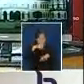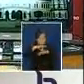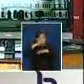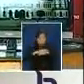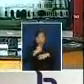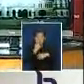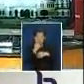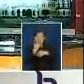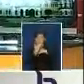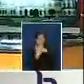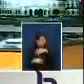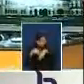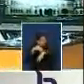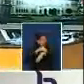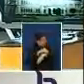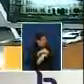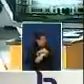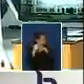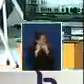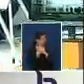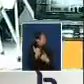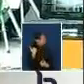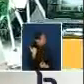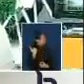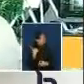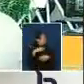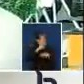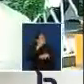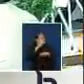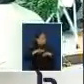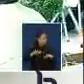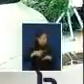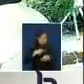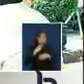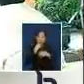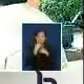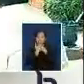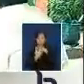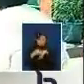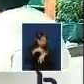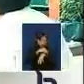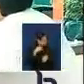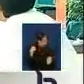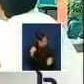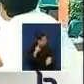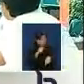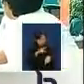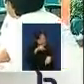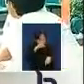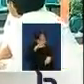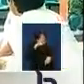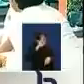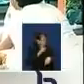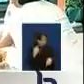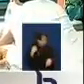างทีเป็นไข้เลือดออกแล้วบางทีถ้าเกิดรักษาผิดก็อาจจะถึงแก่ชีวิตเหมือนกันนะคุณหมอ ใช่ค่ะแต่แง่ไข้เลือดออกนะคะวันที่3นะคะยังไงคงต้องมา